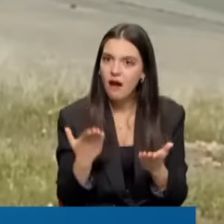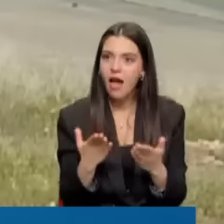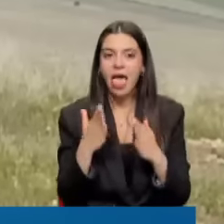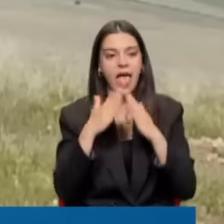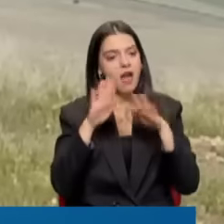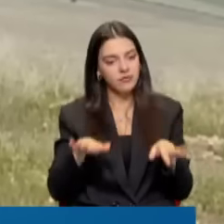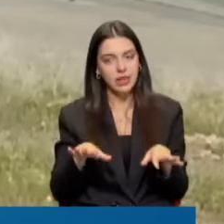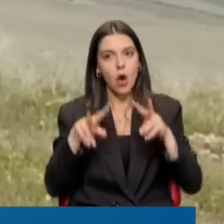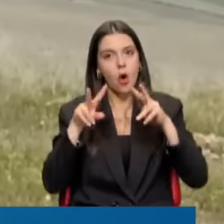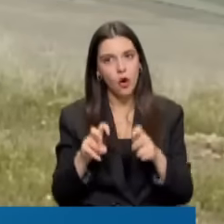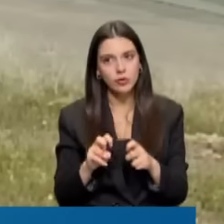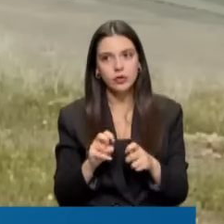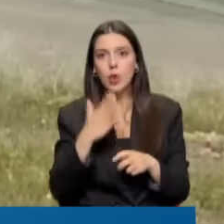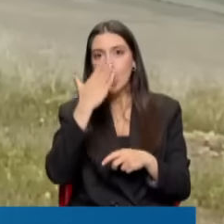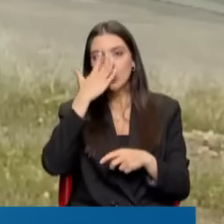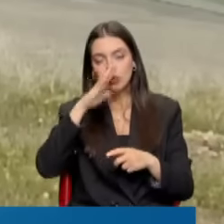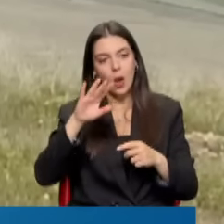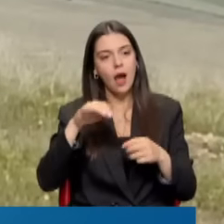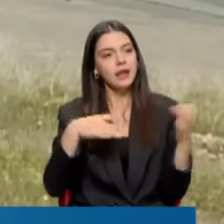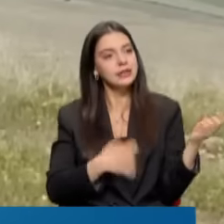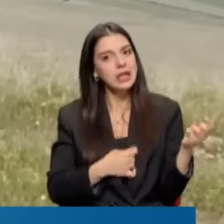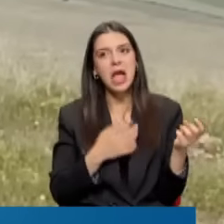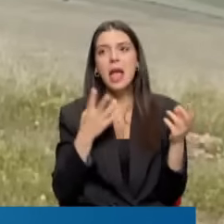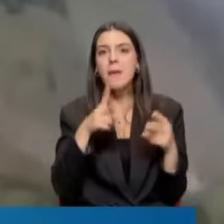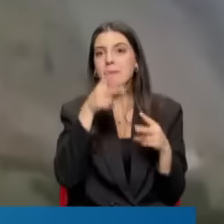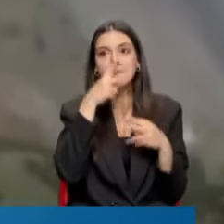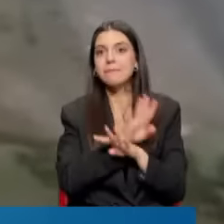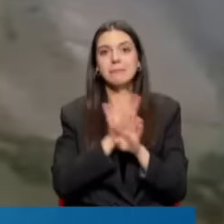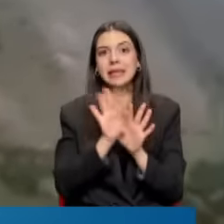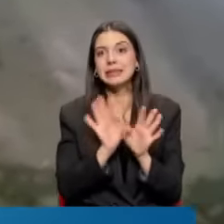Evde otururken doğada çalmaya kesinlikle